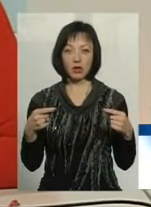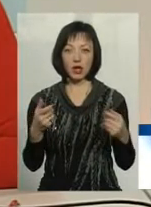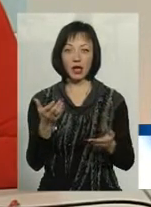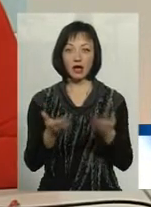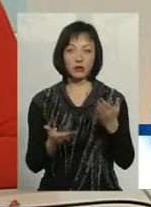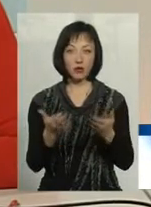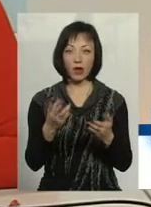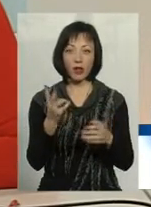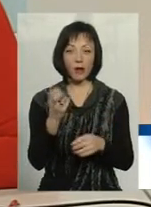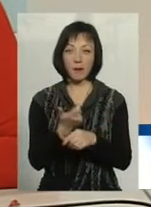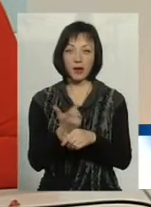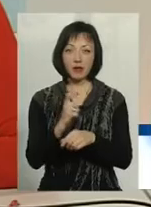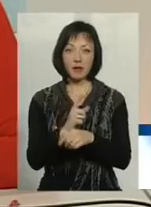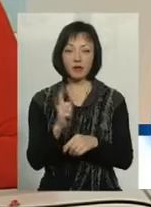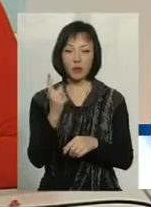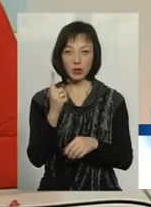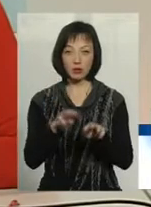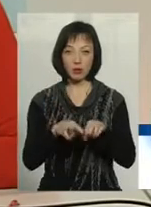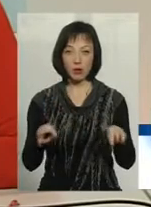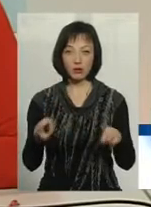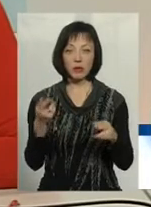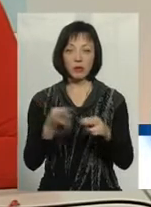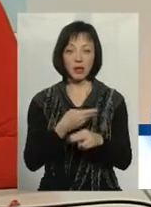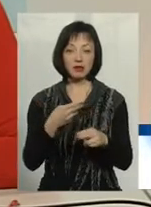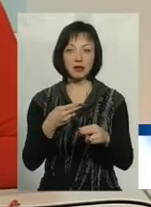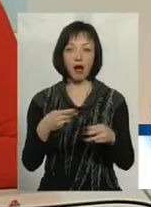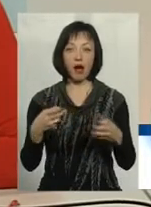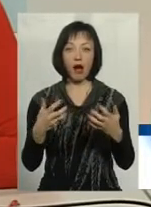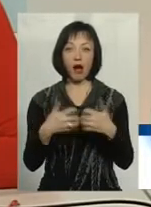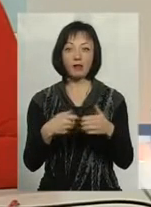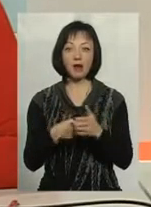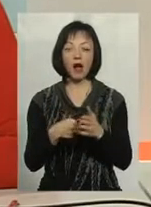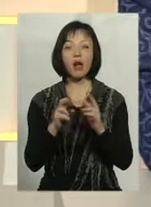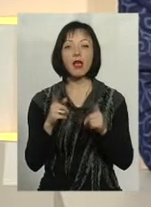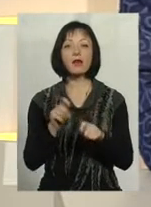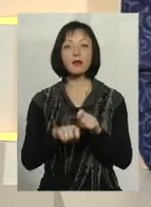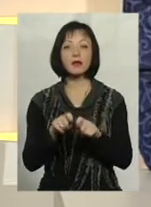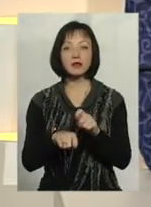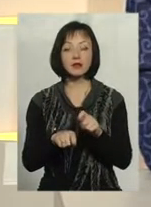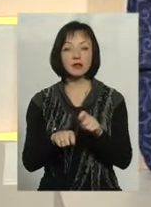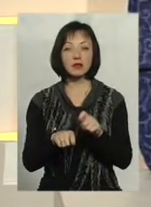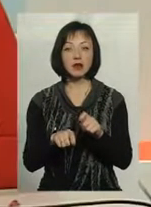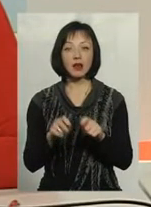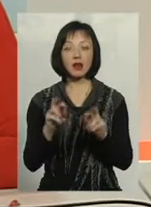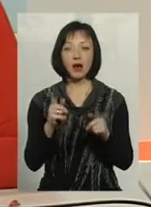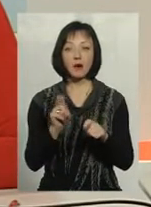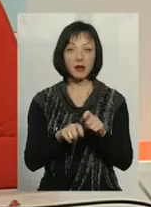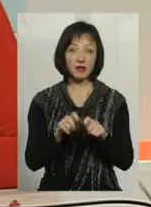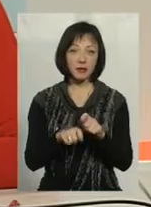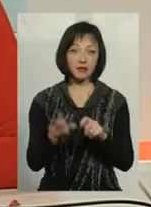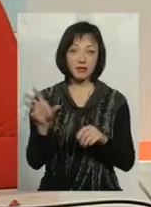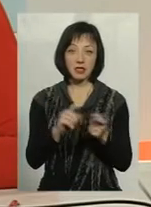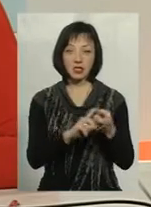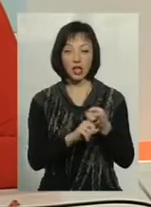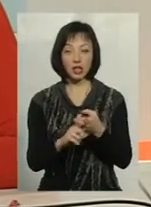багато. От. І ми знаємо, наскільки зараз високі ціни там, 200, 300,